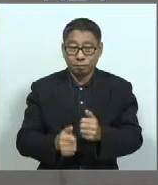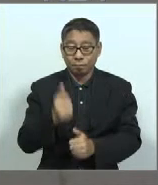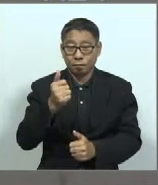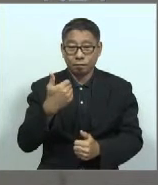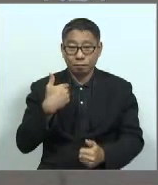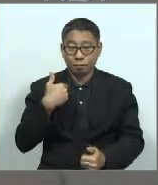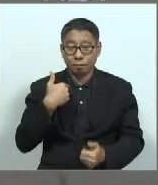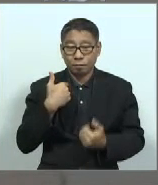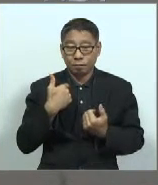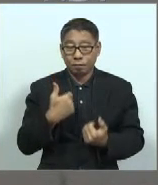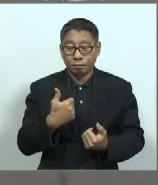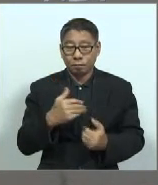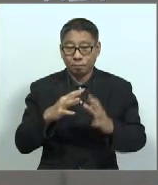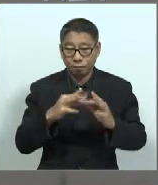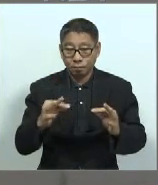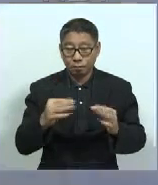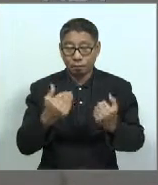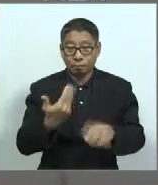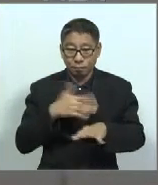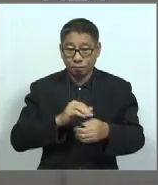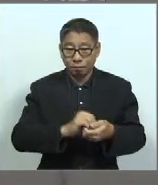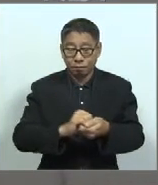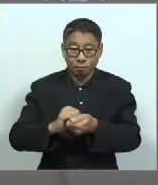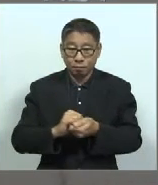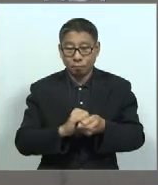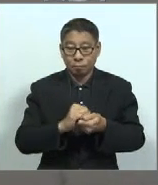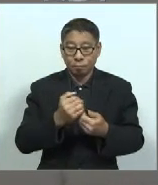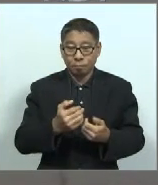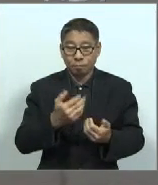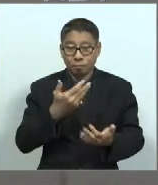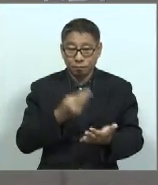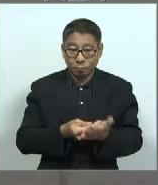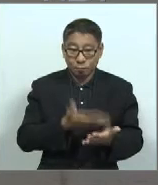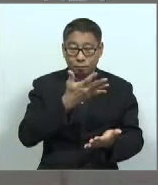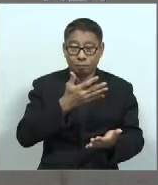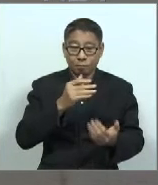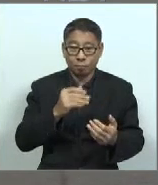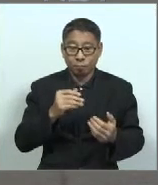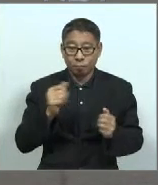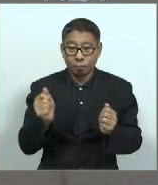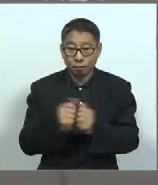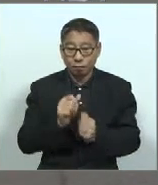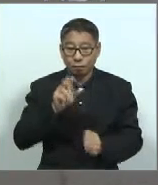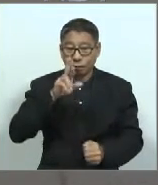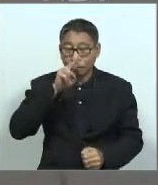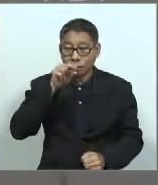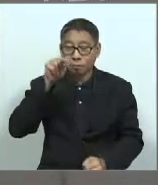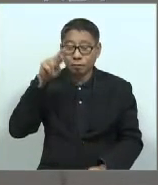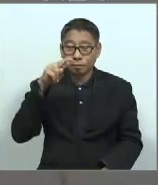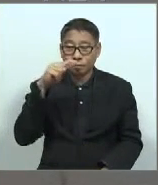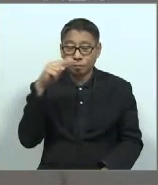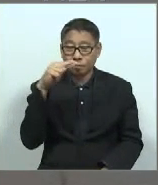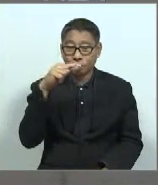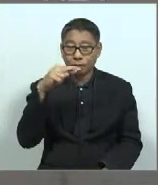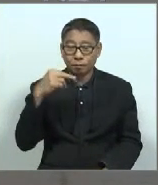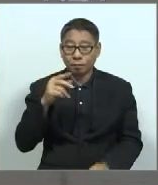ามีอยู่เรื่องหนึ่งซึ่งสอดคล้องกับทางด้านโน้นก็คือเรื่องของเศรษฐีมั่งมีทรัพย์กับห่านสวรคือหงส์นะอัน